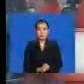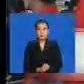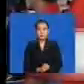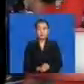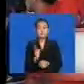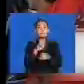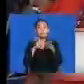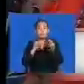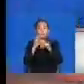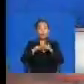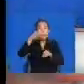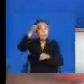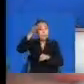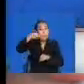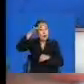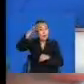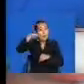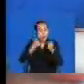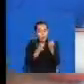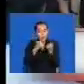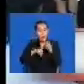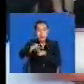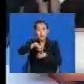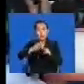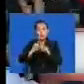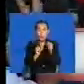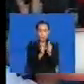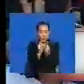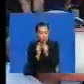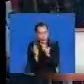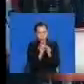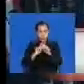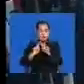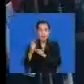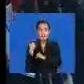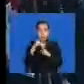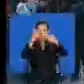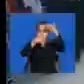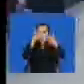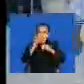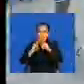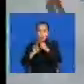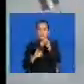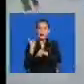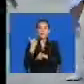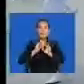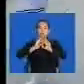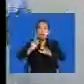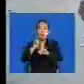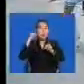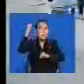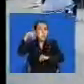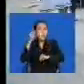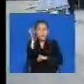านนี้ปตท.ได้ส่งนักดริฟต์ฝีมือดีร่วมประชันความมันในสนามพร้อมด้วยกิจกรรมดีๆจากพริตตี้สาวสวยใน